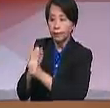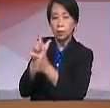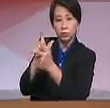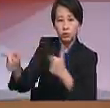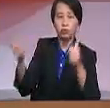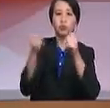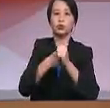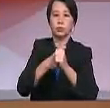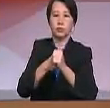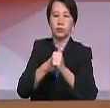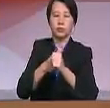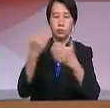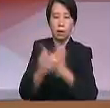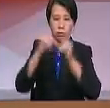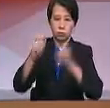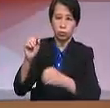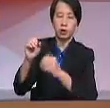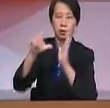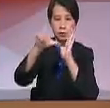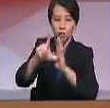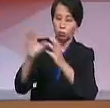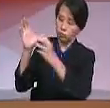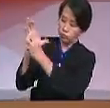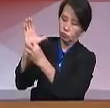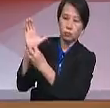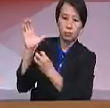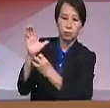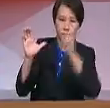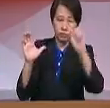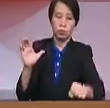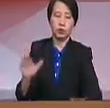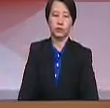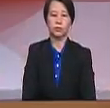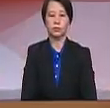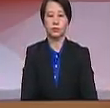kebenaran. Jadi saya harap bolehlah